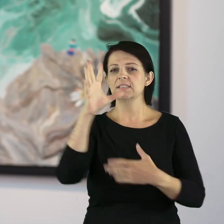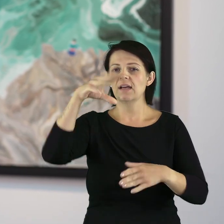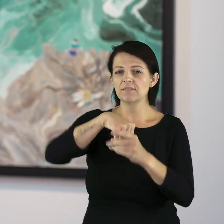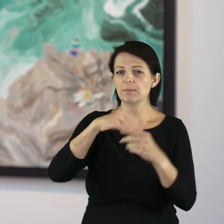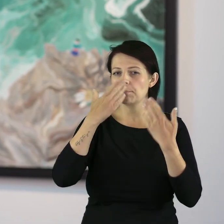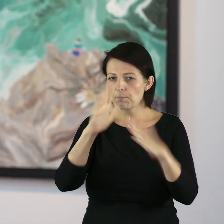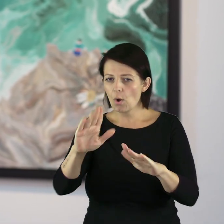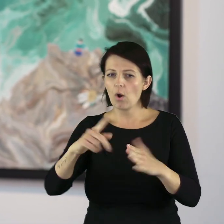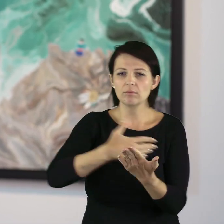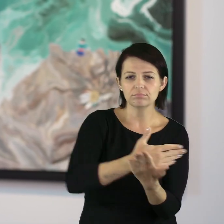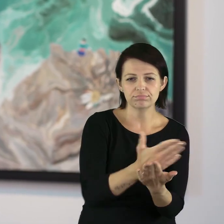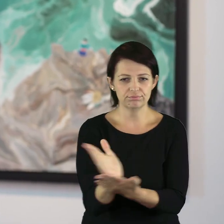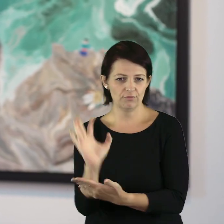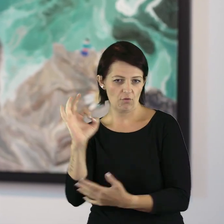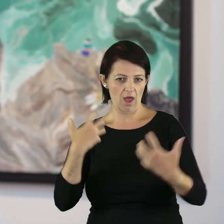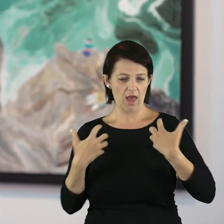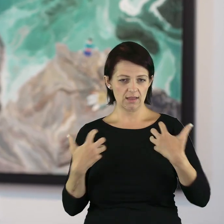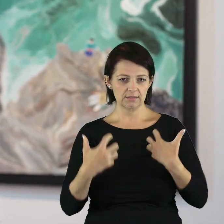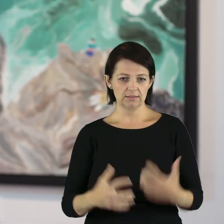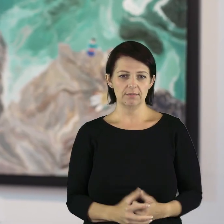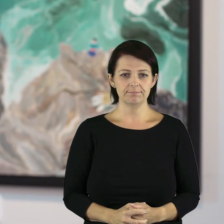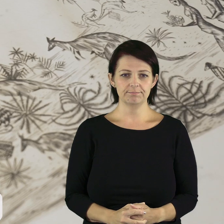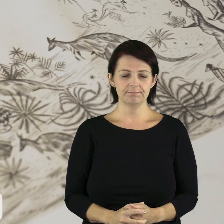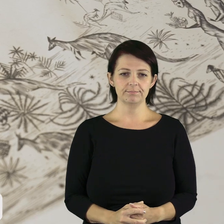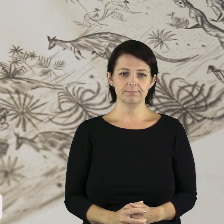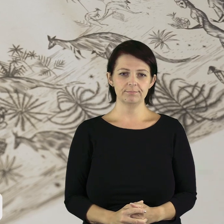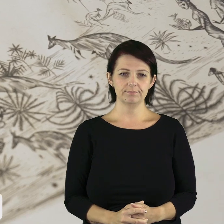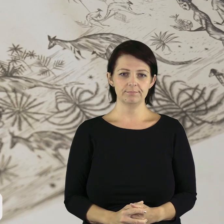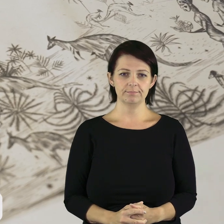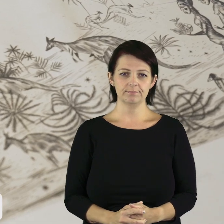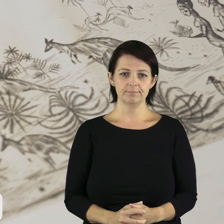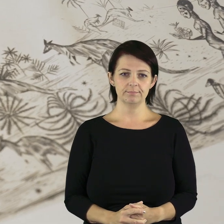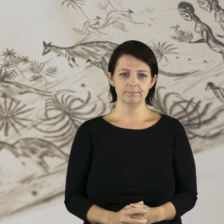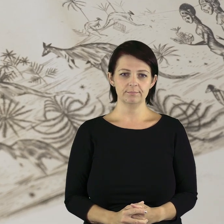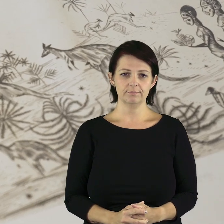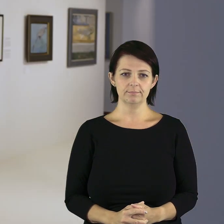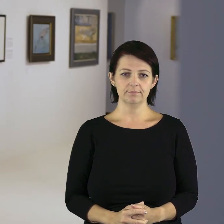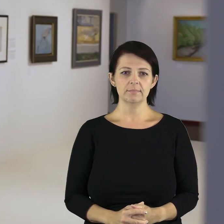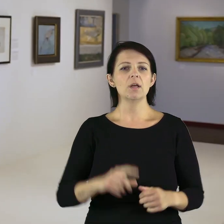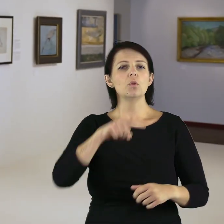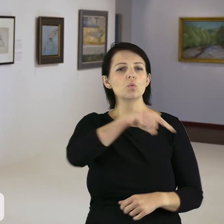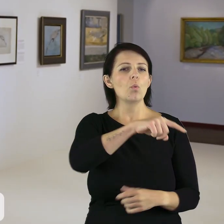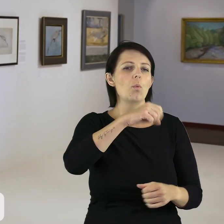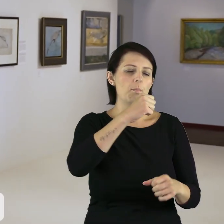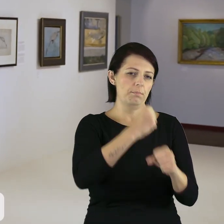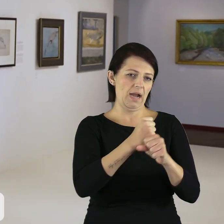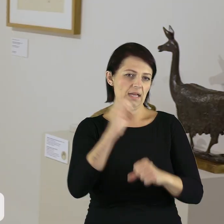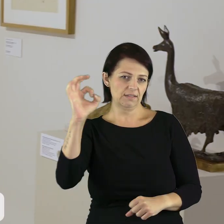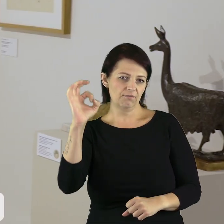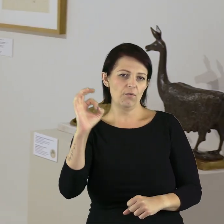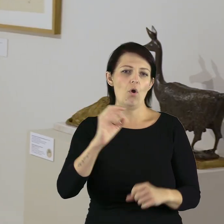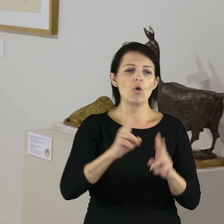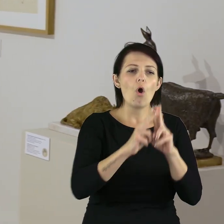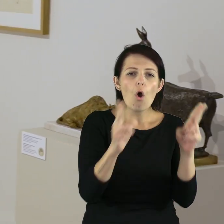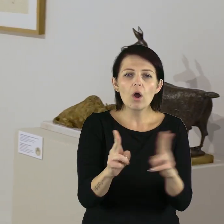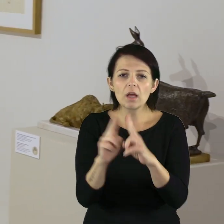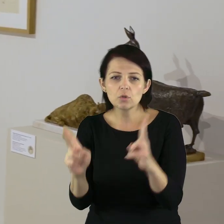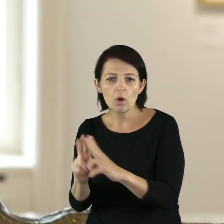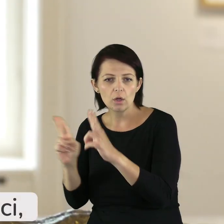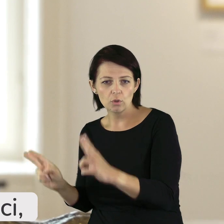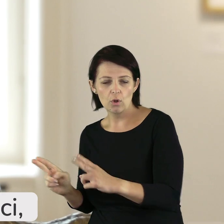Wystawa ta pokaże Państwu pełen przekrój twórczości artysty. Są tu prace reprezentatywne dla